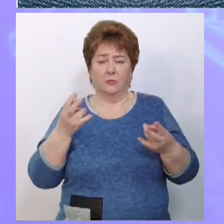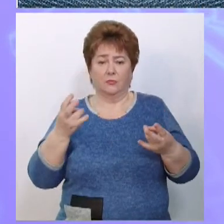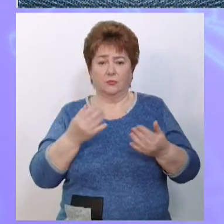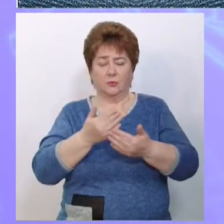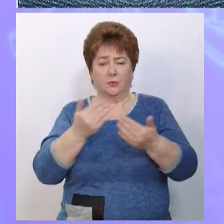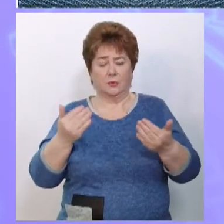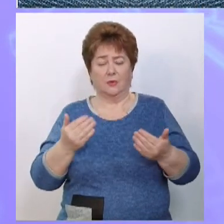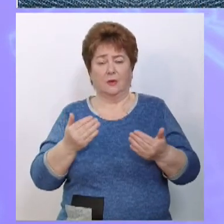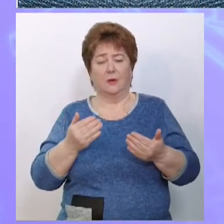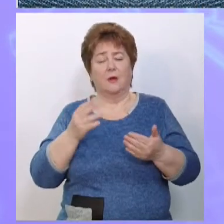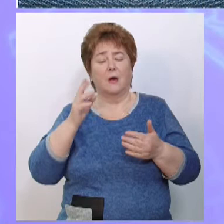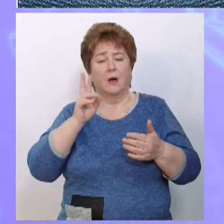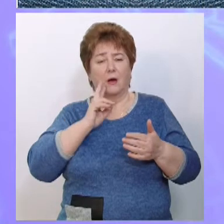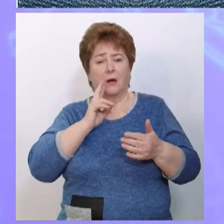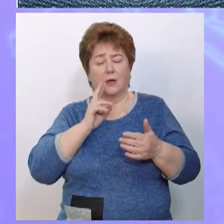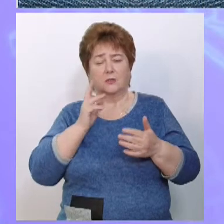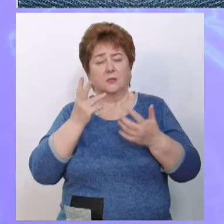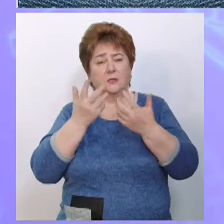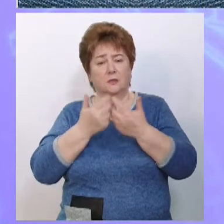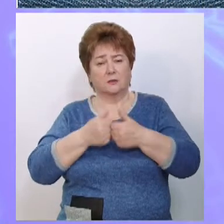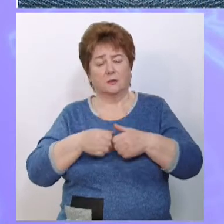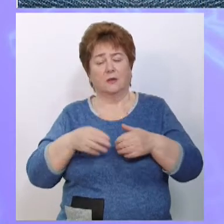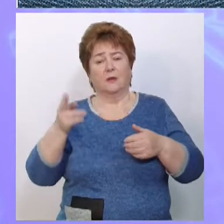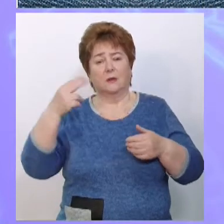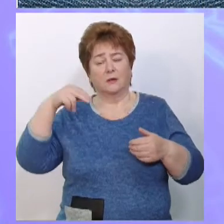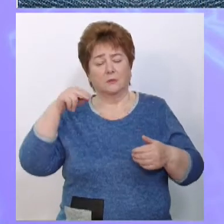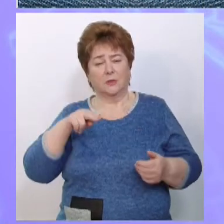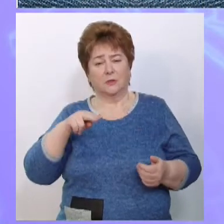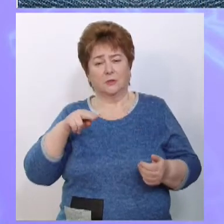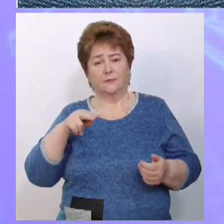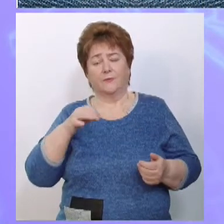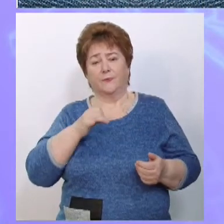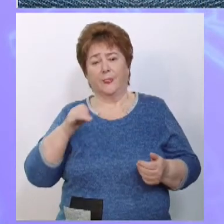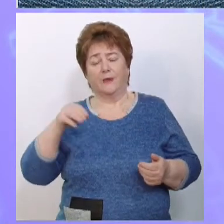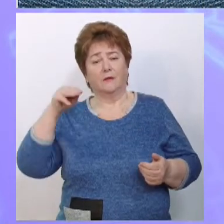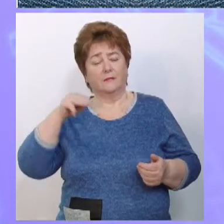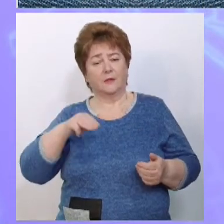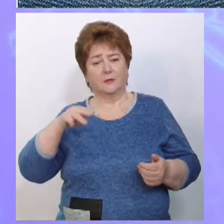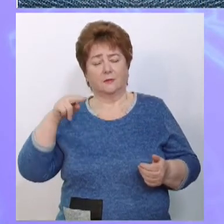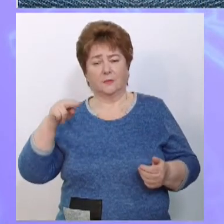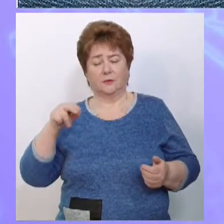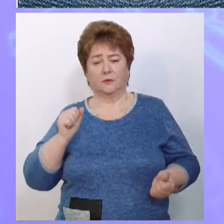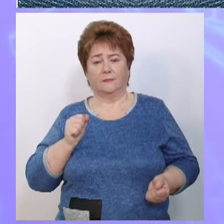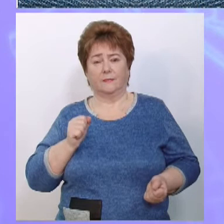нужно поставить каждое сочетание в дательном падеже и творительном.